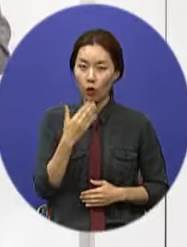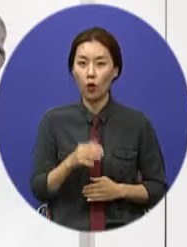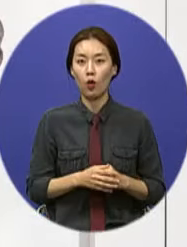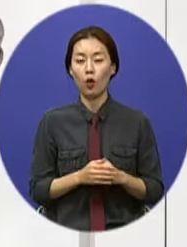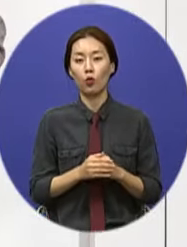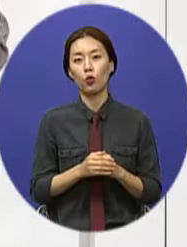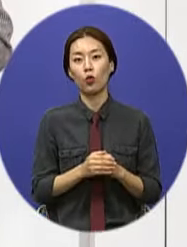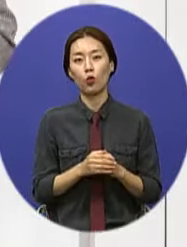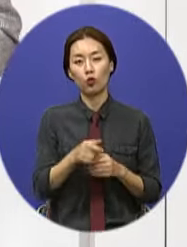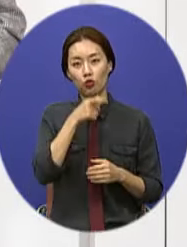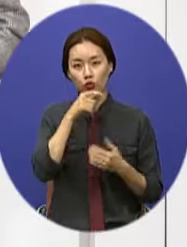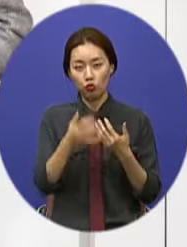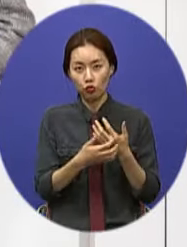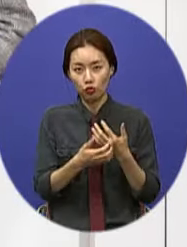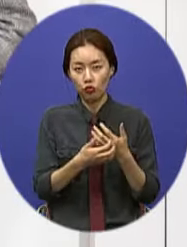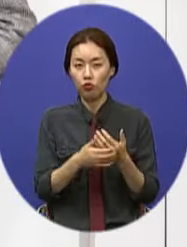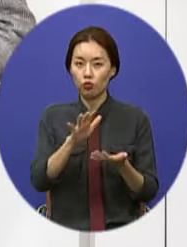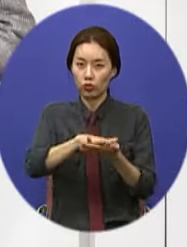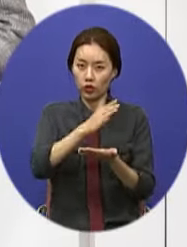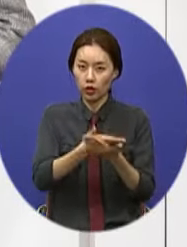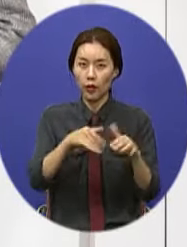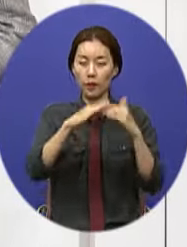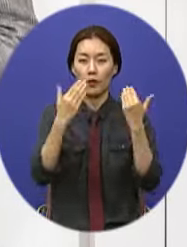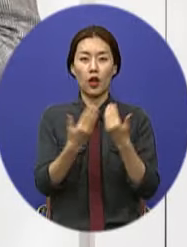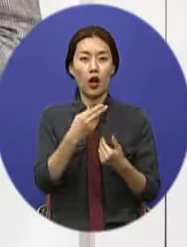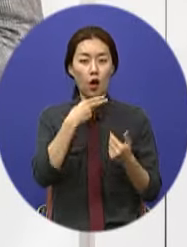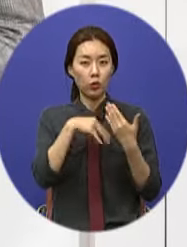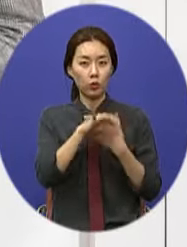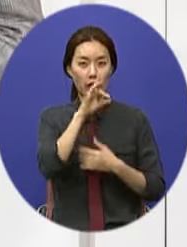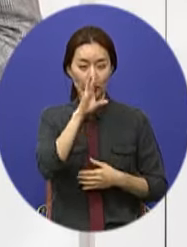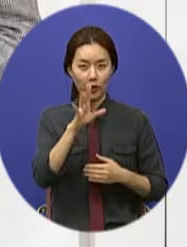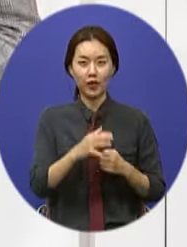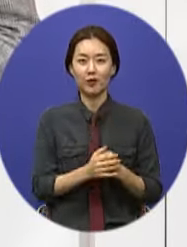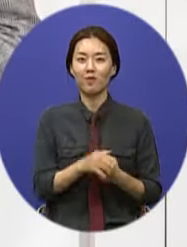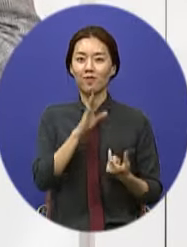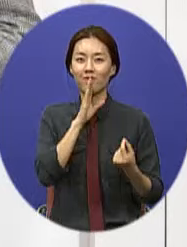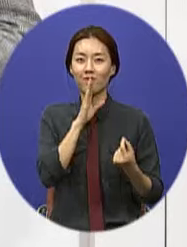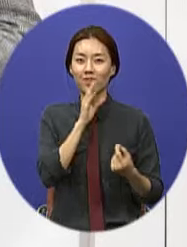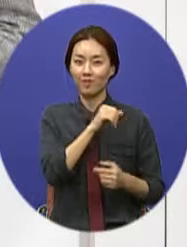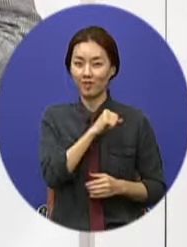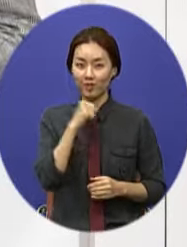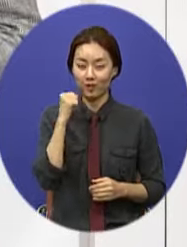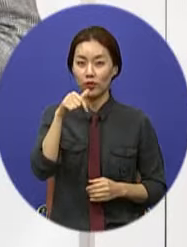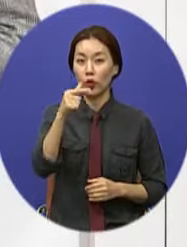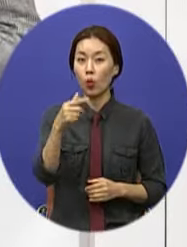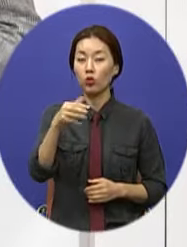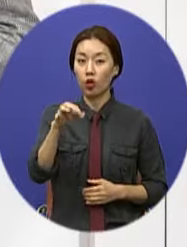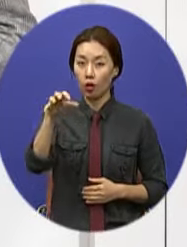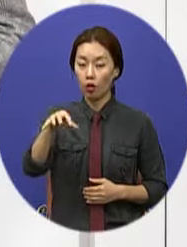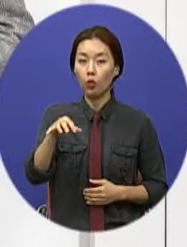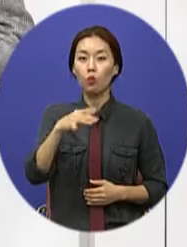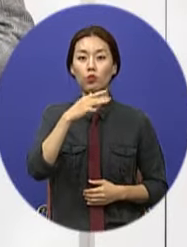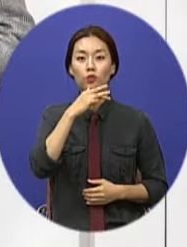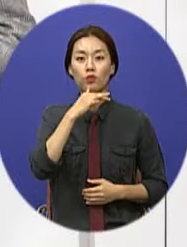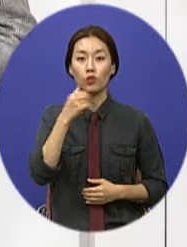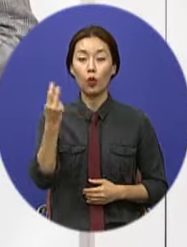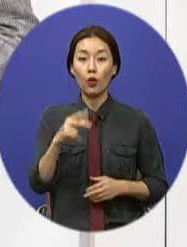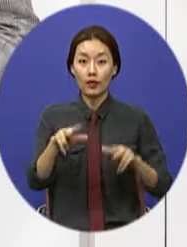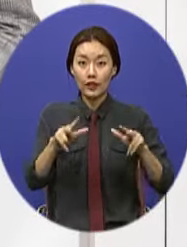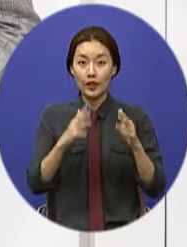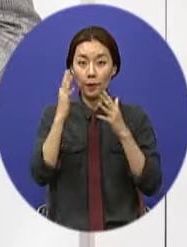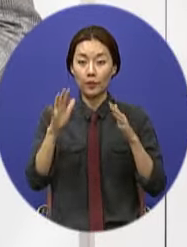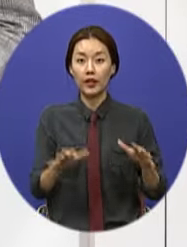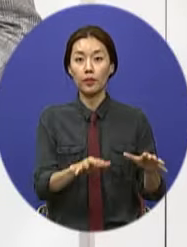미역국에도 들어가죠. 전에도 들어가죠. 없으면 안 되는 바지락. 아, 정말 맛있고요. 그게 고창께 많구나. 그렇죠. 지금도